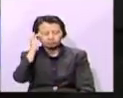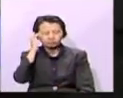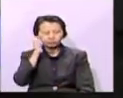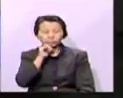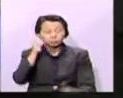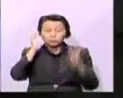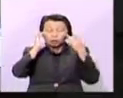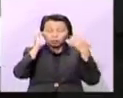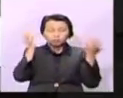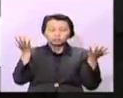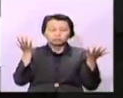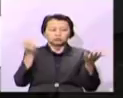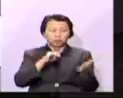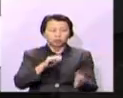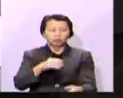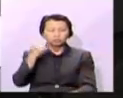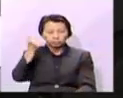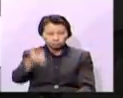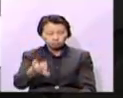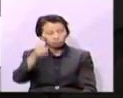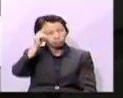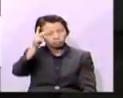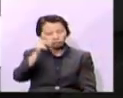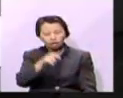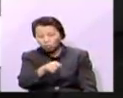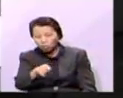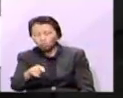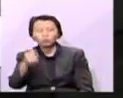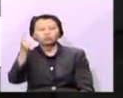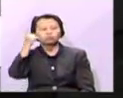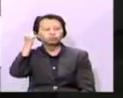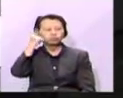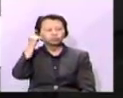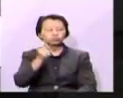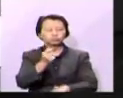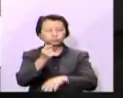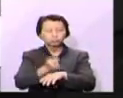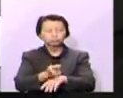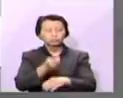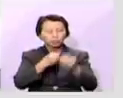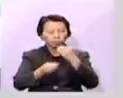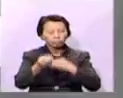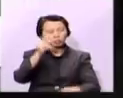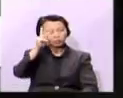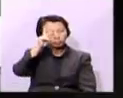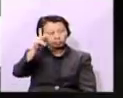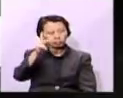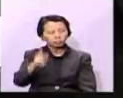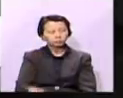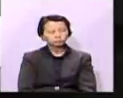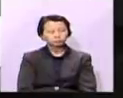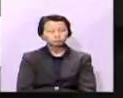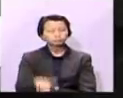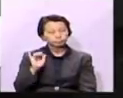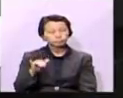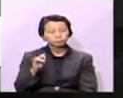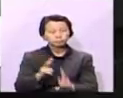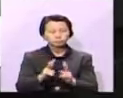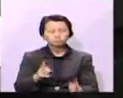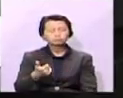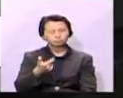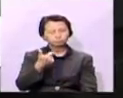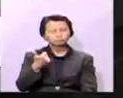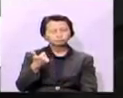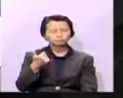even know. So I have been here and I know lah this traditionals of Kelantan. Yeah, it's a very nice